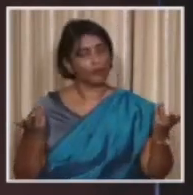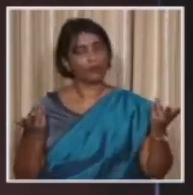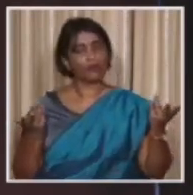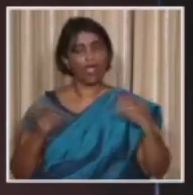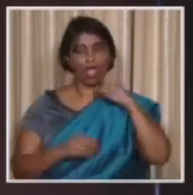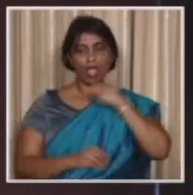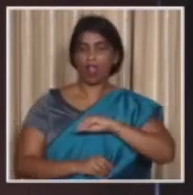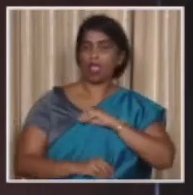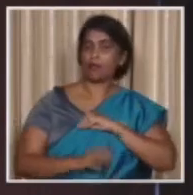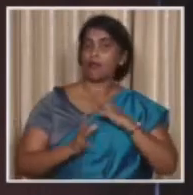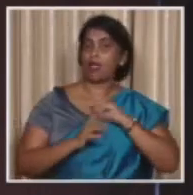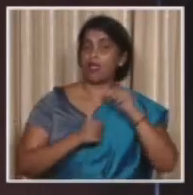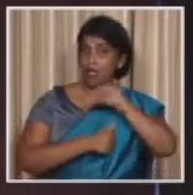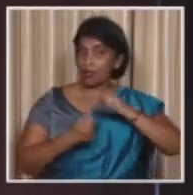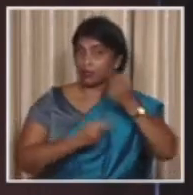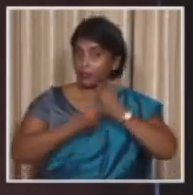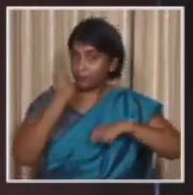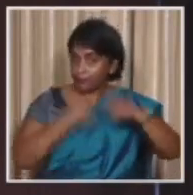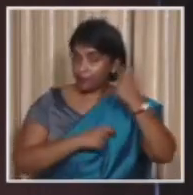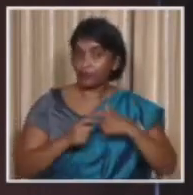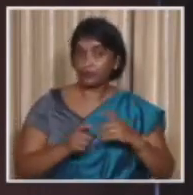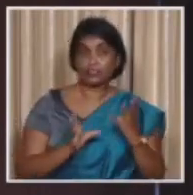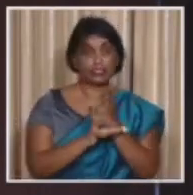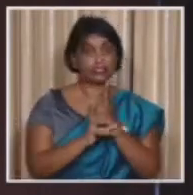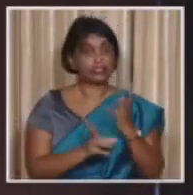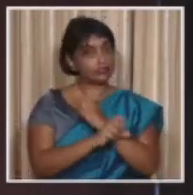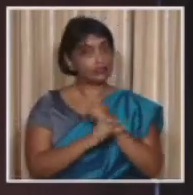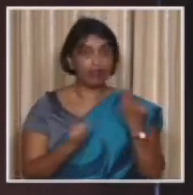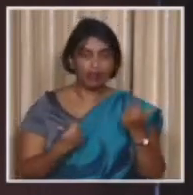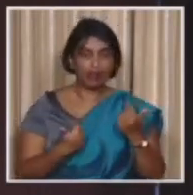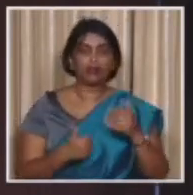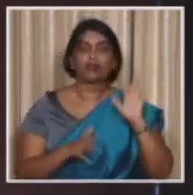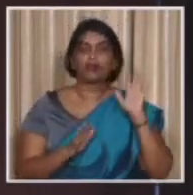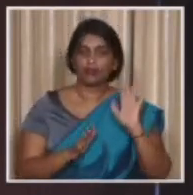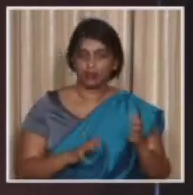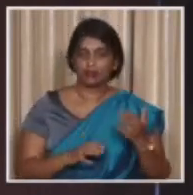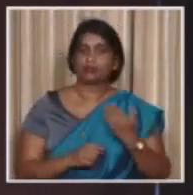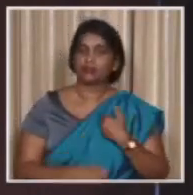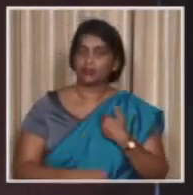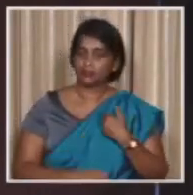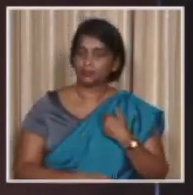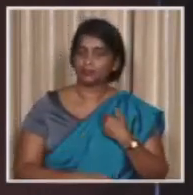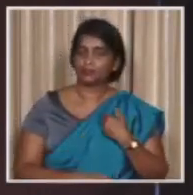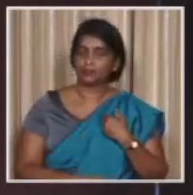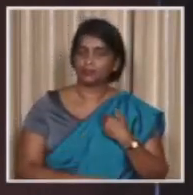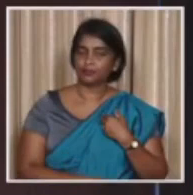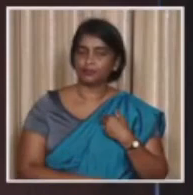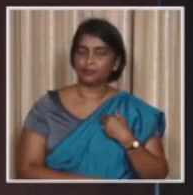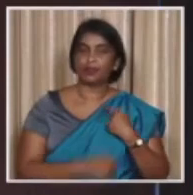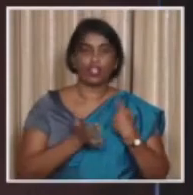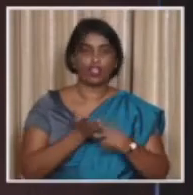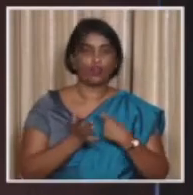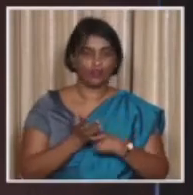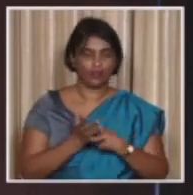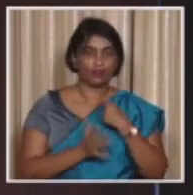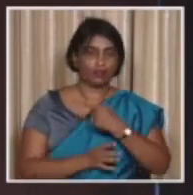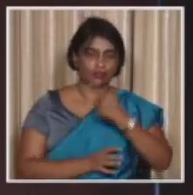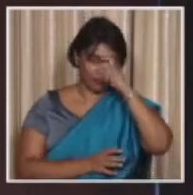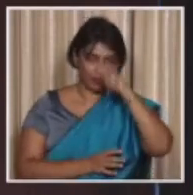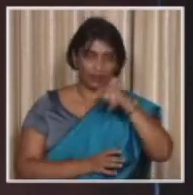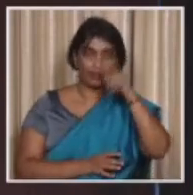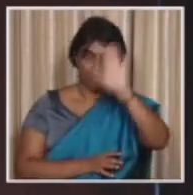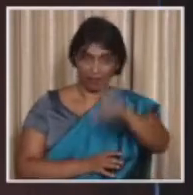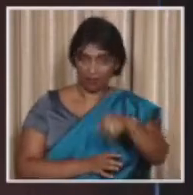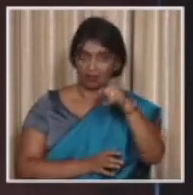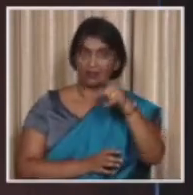ලාභ ලබන ආයතන වික්කහම සිංහ වෙලා හරියනවද? ඇත්තරම මම මේ රෝහිත අබේ ගුණවර්ධන මැතිතුමා මෙතන